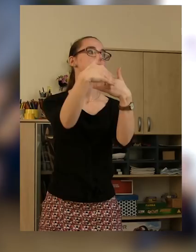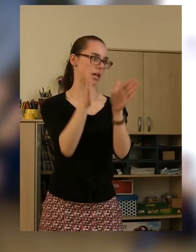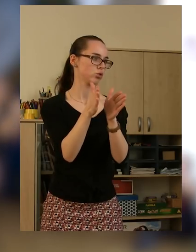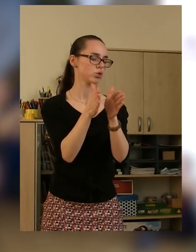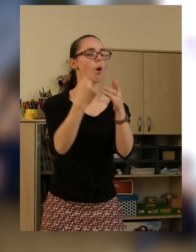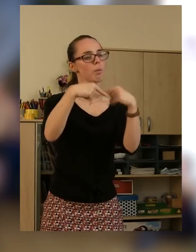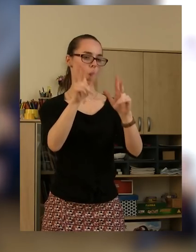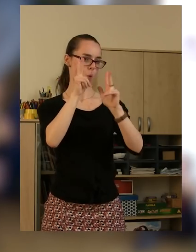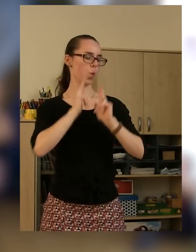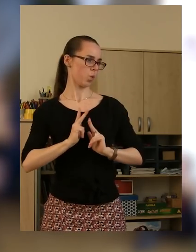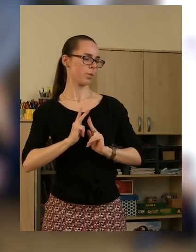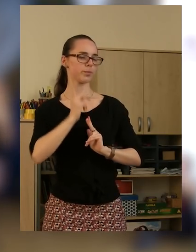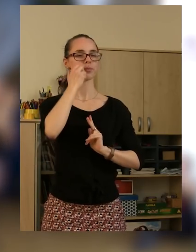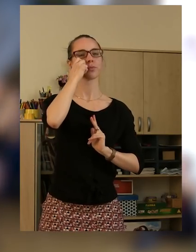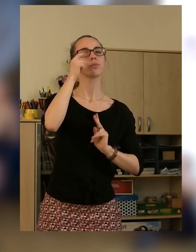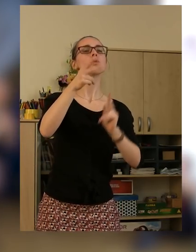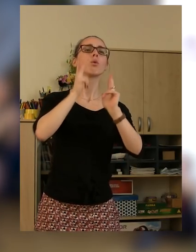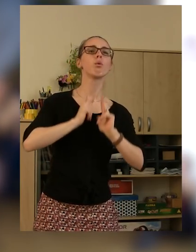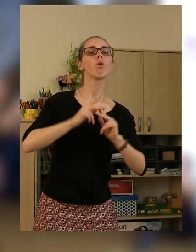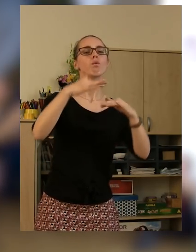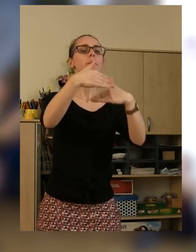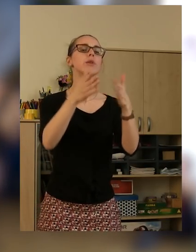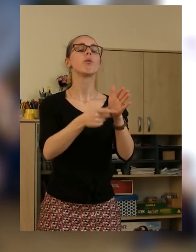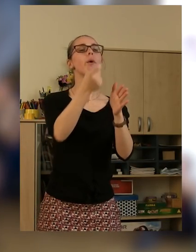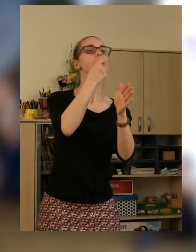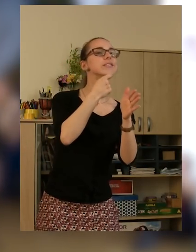V tom městě bylo jídlo, pití,